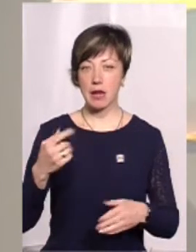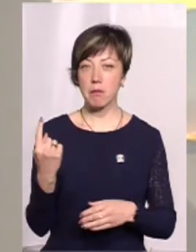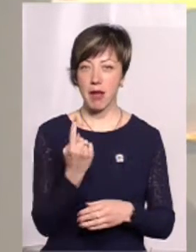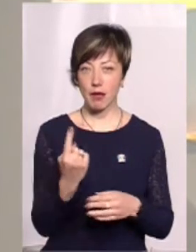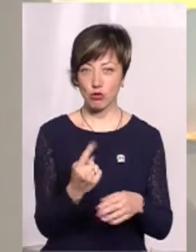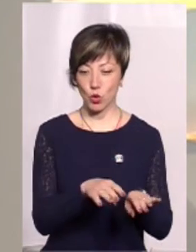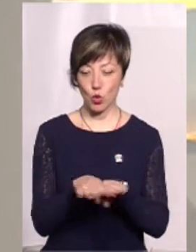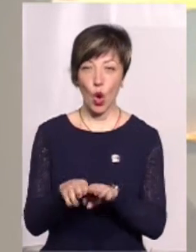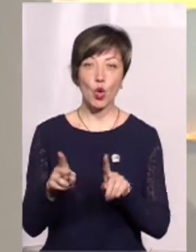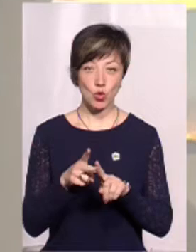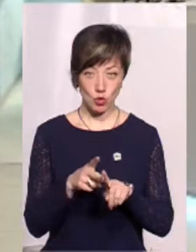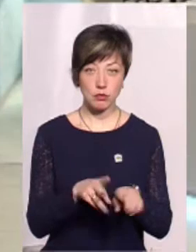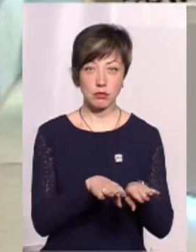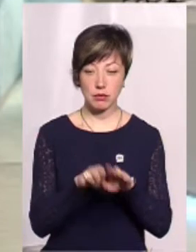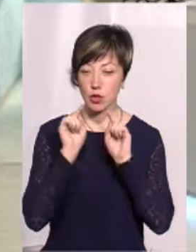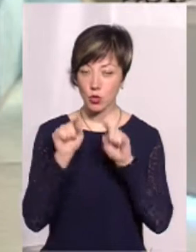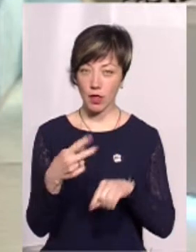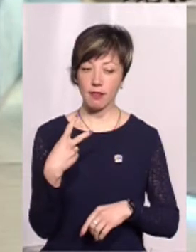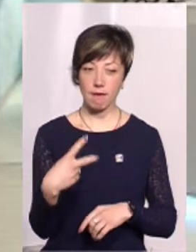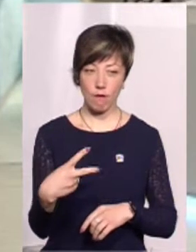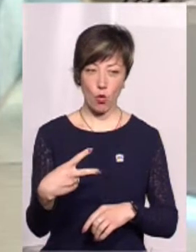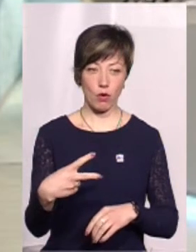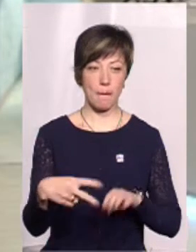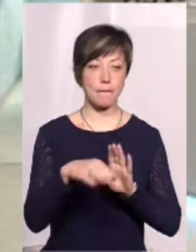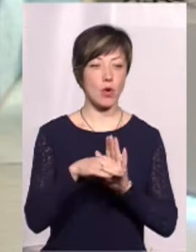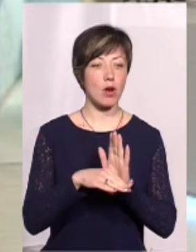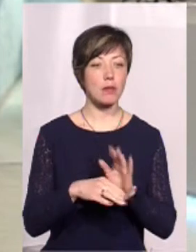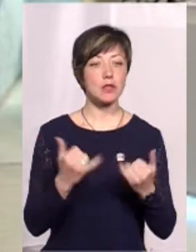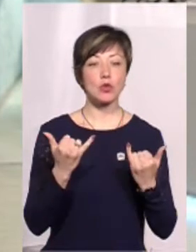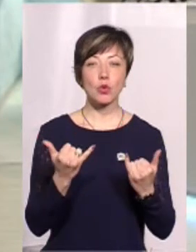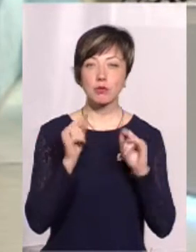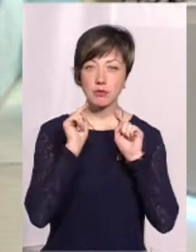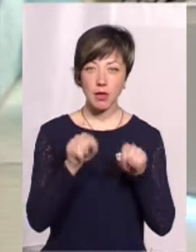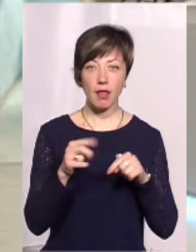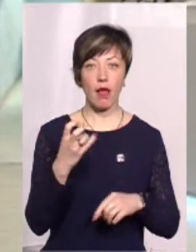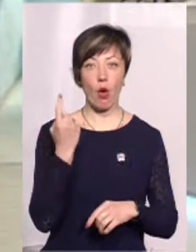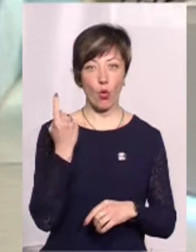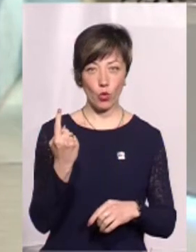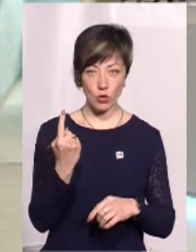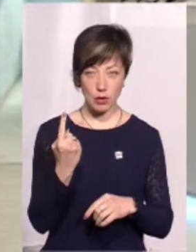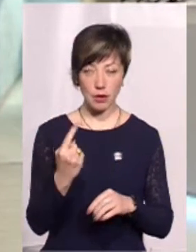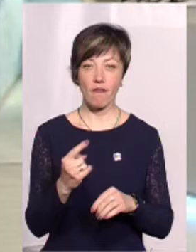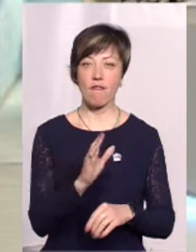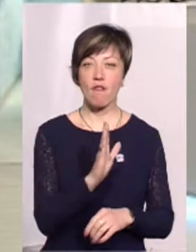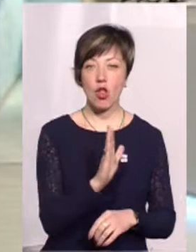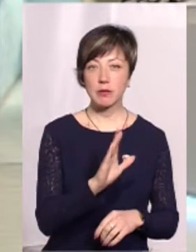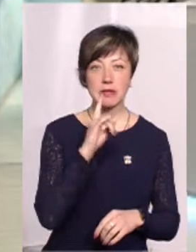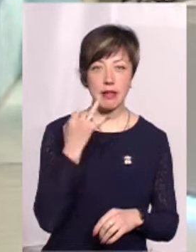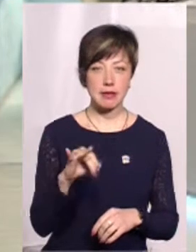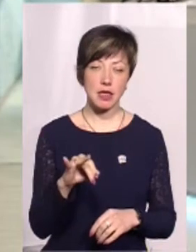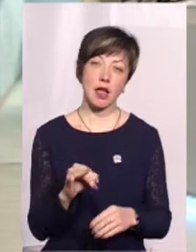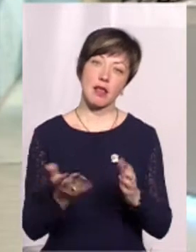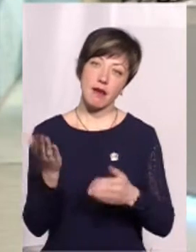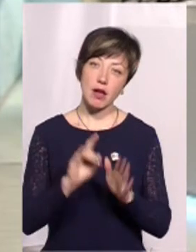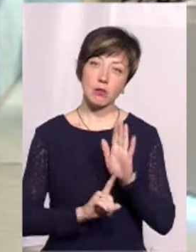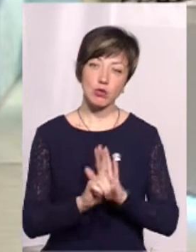туром. Перед другим, ясна річ, зосередились на двох. Сьогодні час сконцентруватися на одному, Володимирі Зеленському.